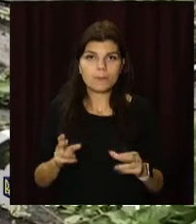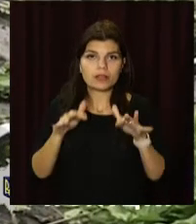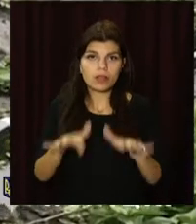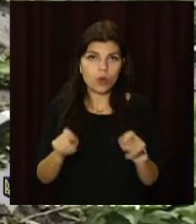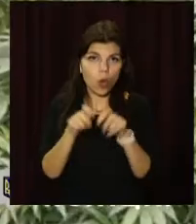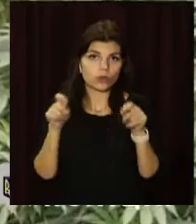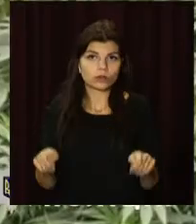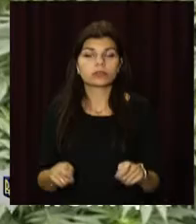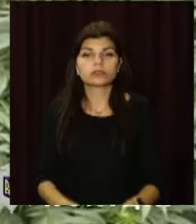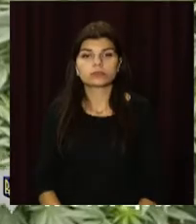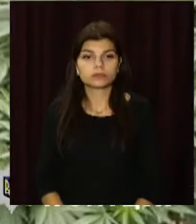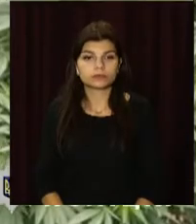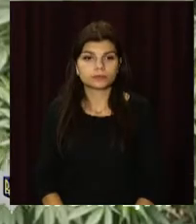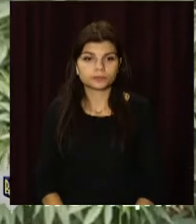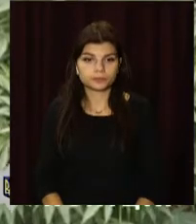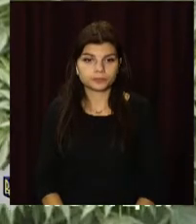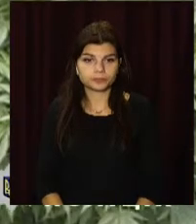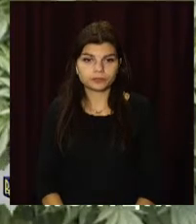провадження.